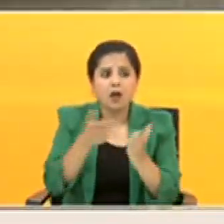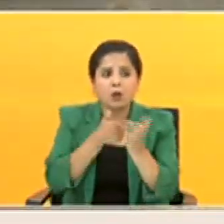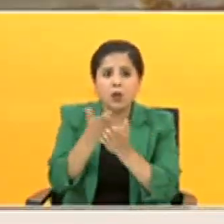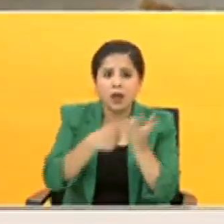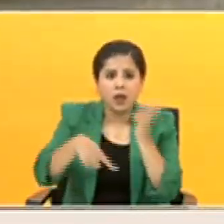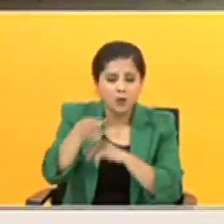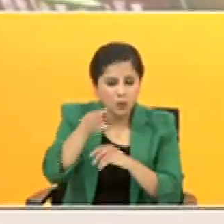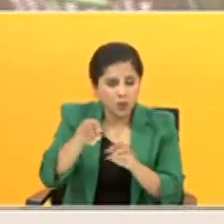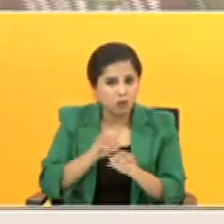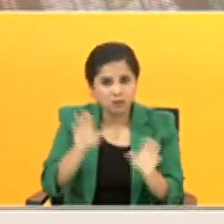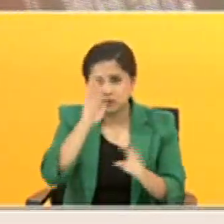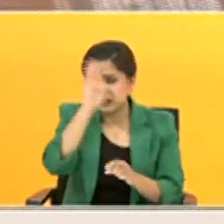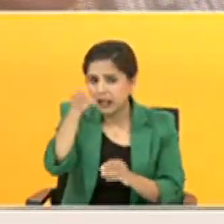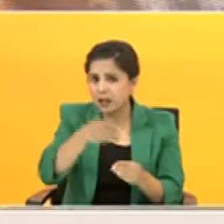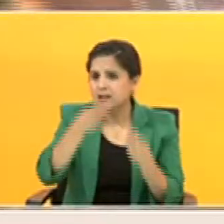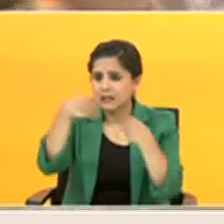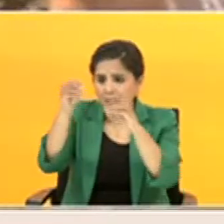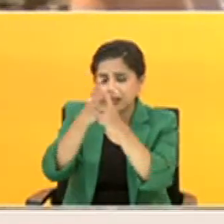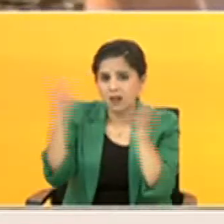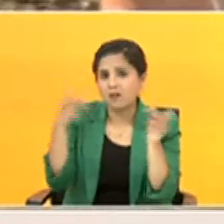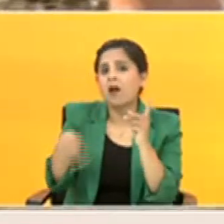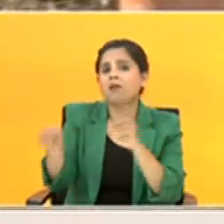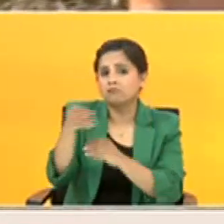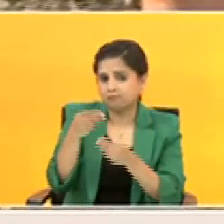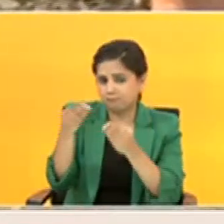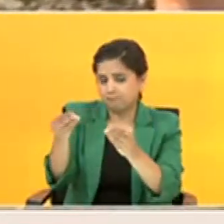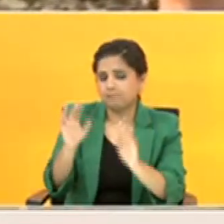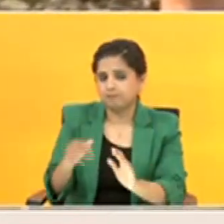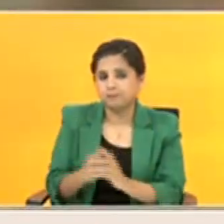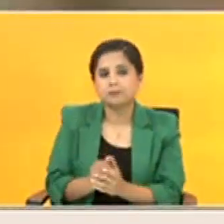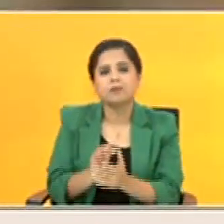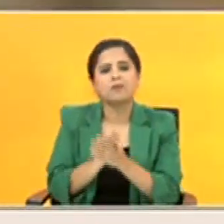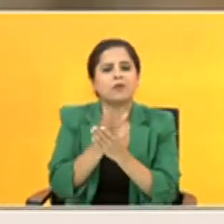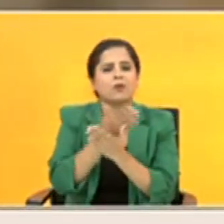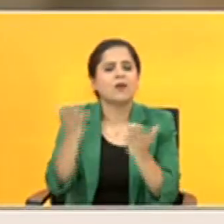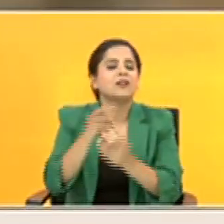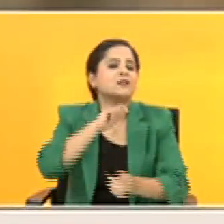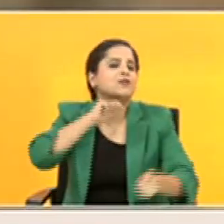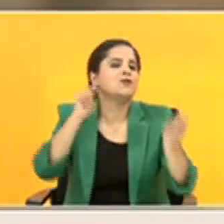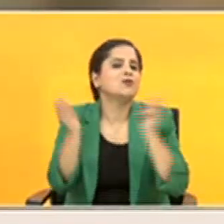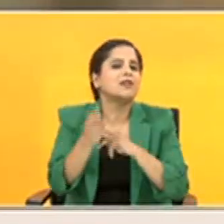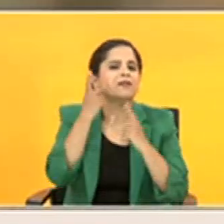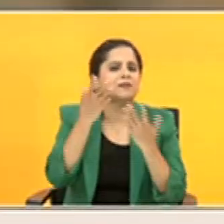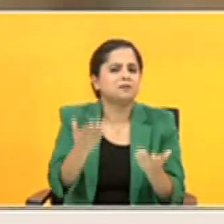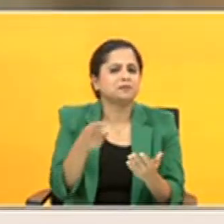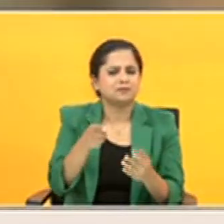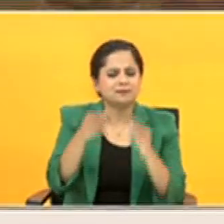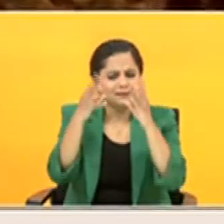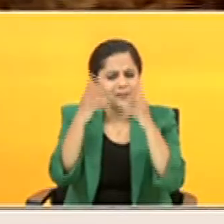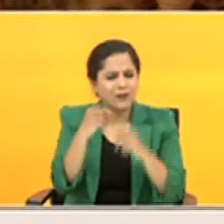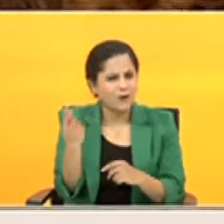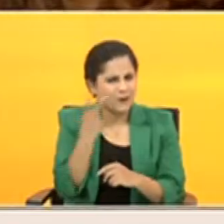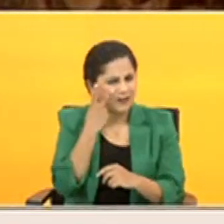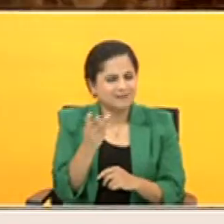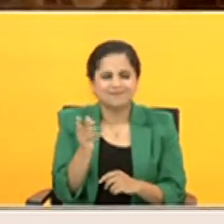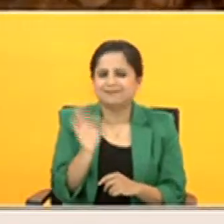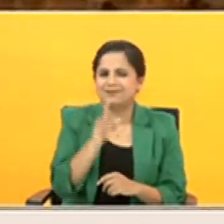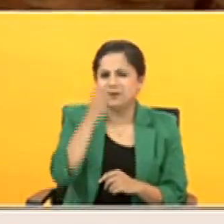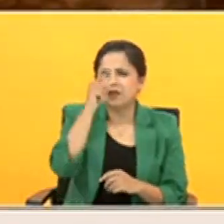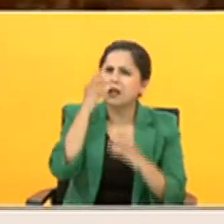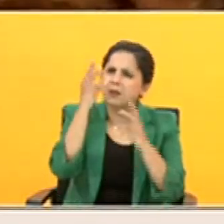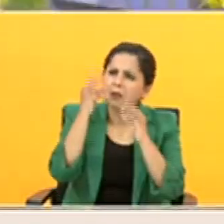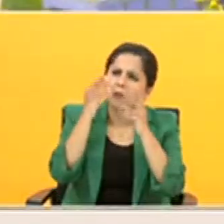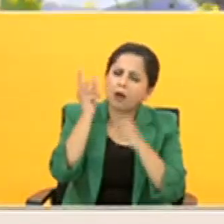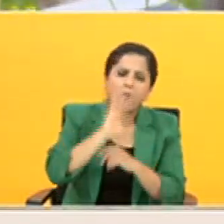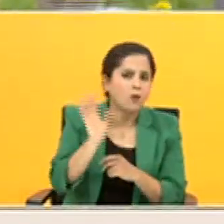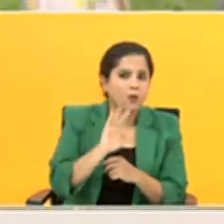उनकी सीधी पहुंच बनाई गई। साथियों, ये बदलाव सिर्फ आंकड़ों में नहीं दिखता, ये